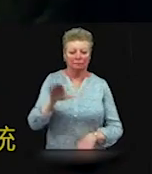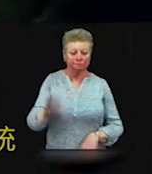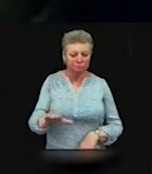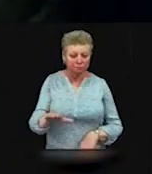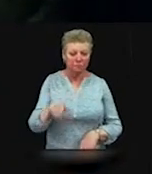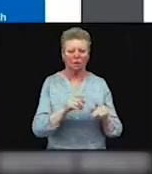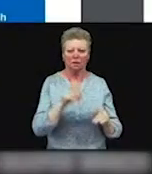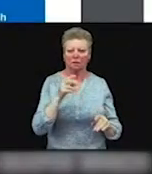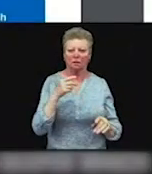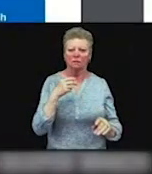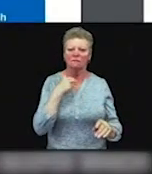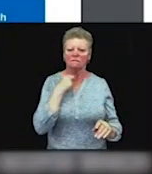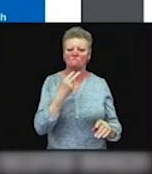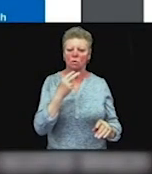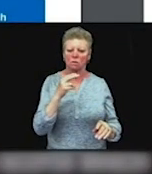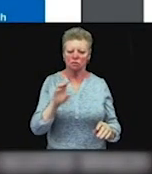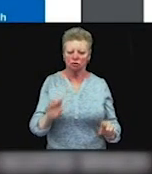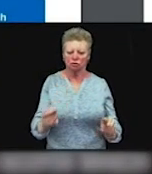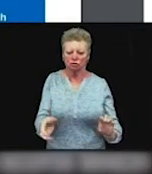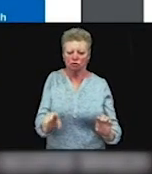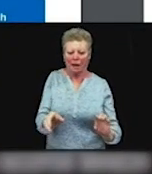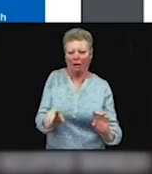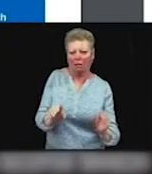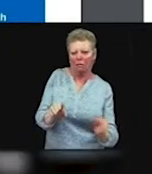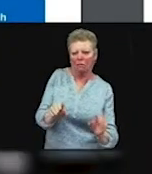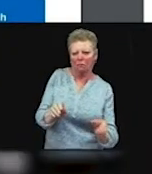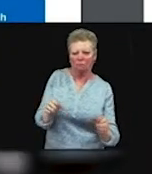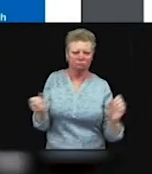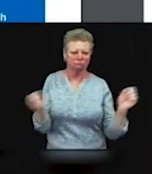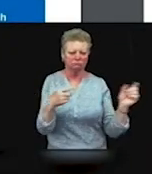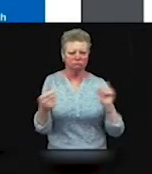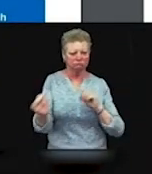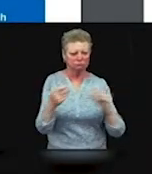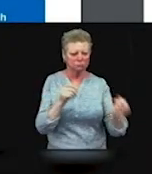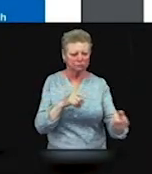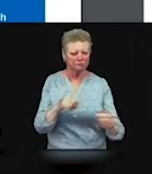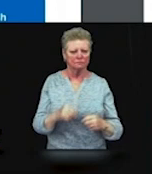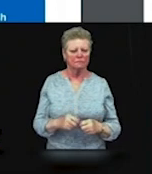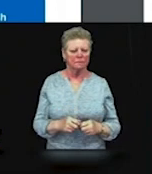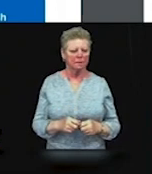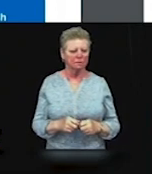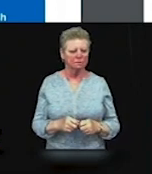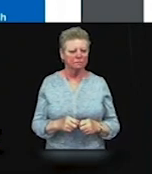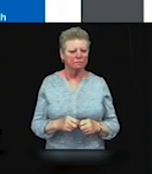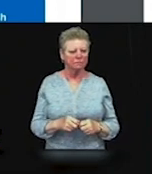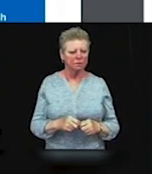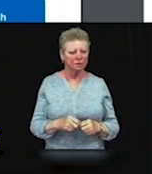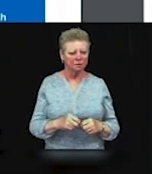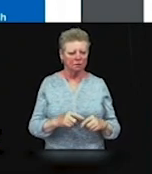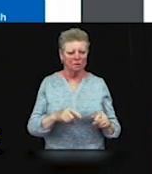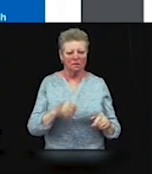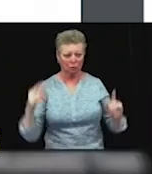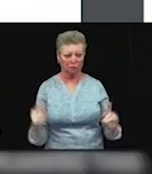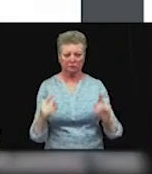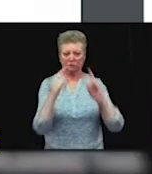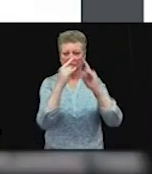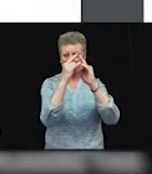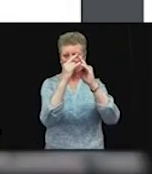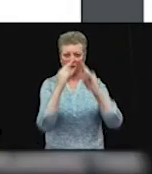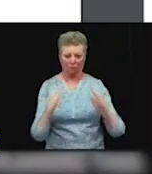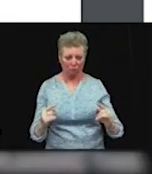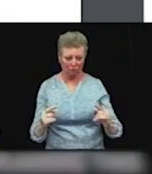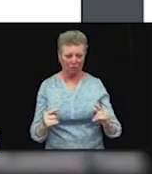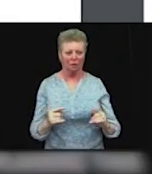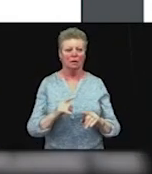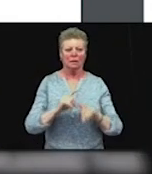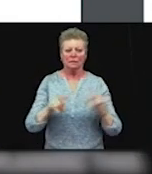系統，發現前線警員根本沒辦法使用有關系統通訊，有警員早前作供說聯絡了8次指